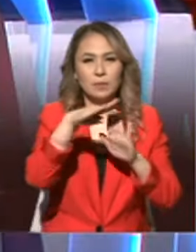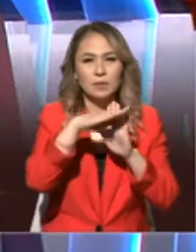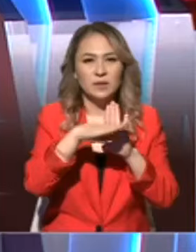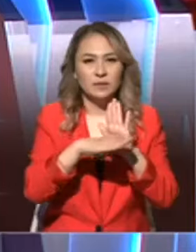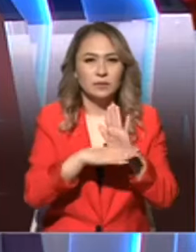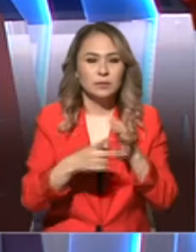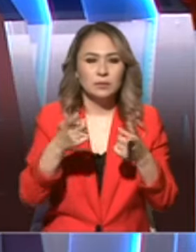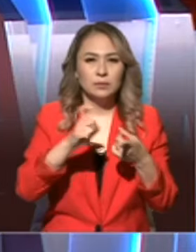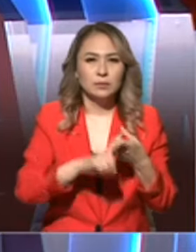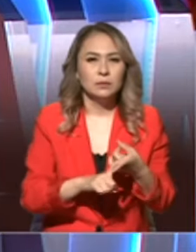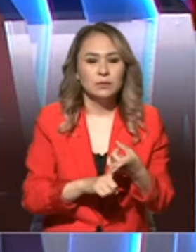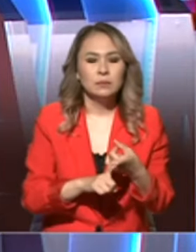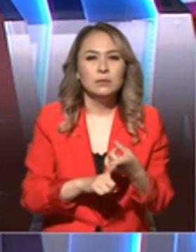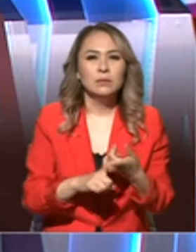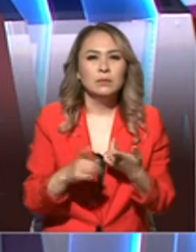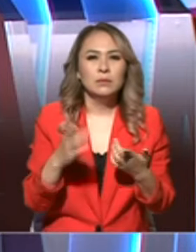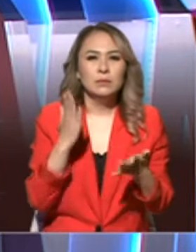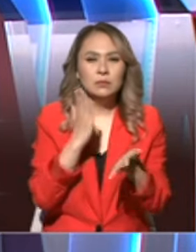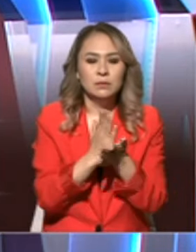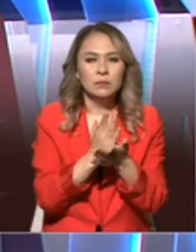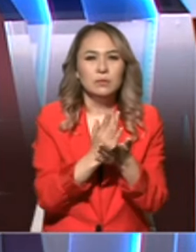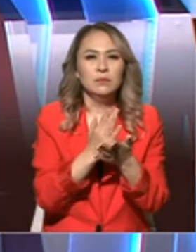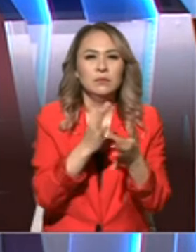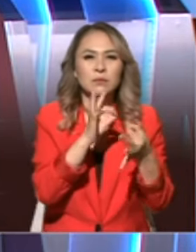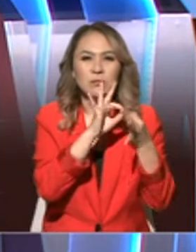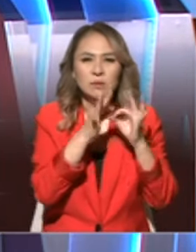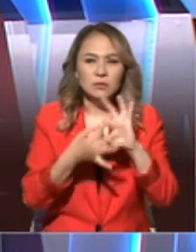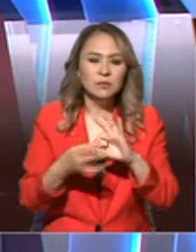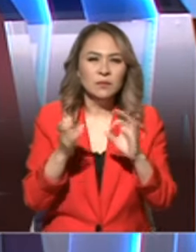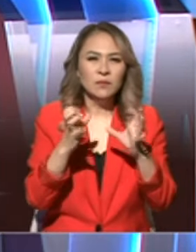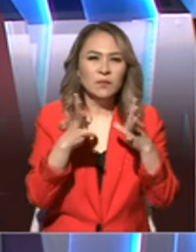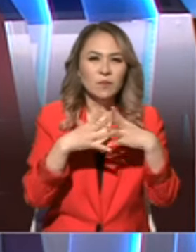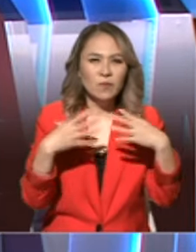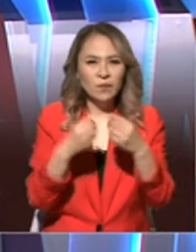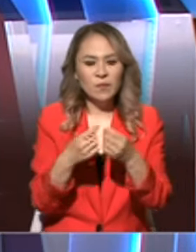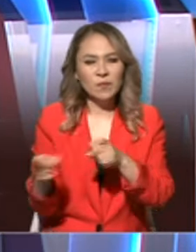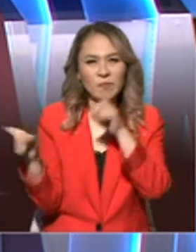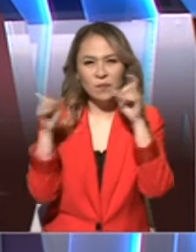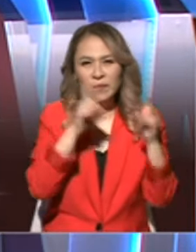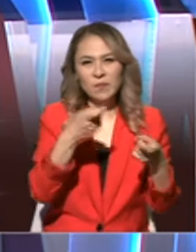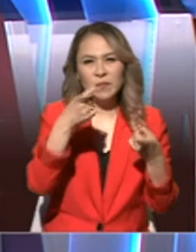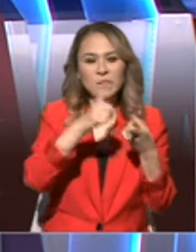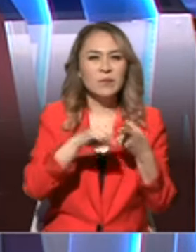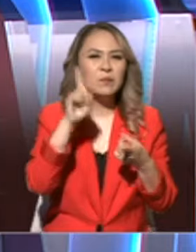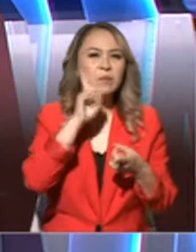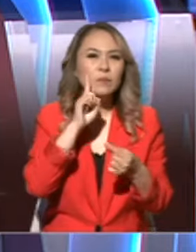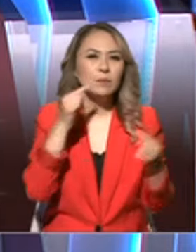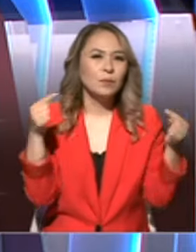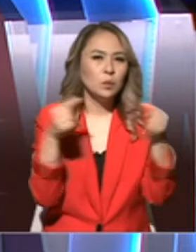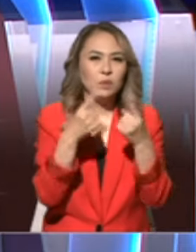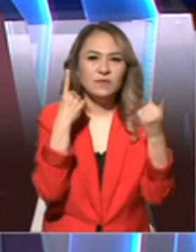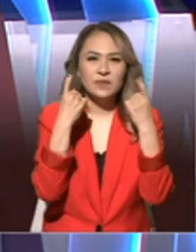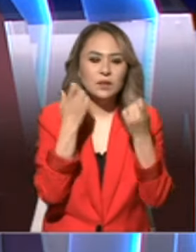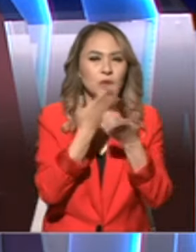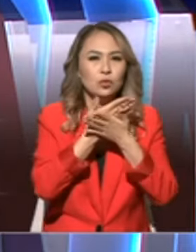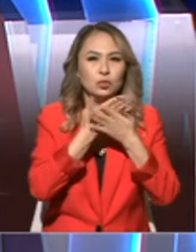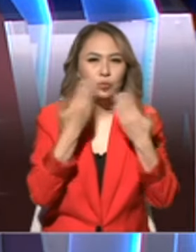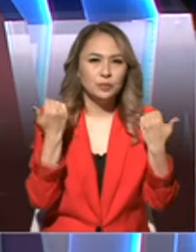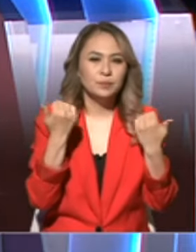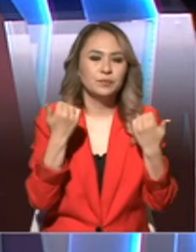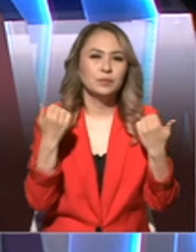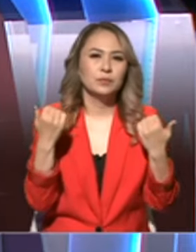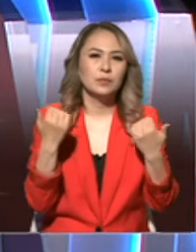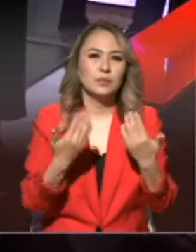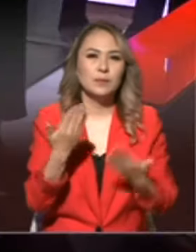бойынша солардың ғана нақты дерегі бар. Ал былай семьямен көшіп бергендер туралы ол жерде нақты деректер жоқ.